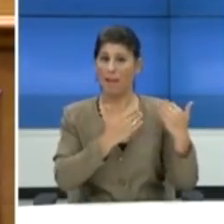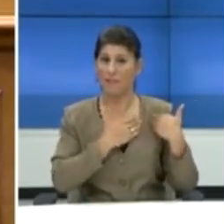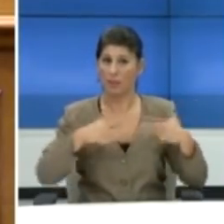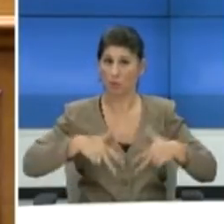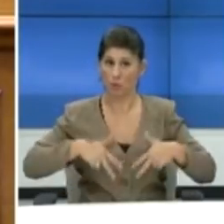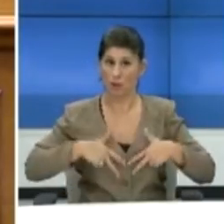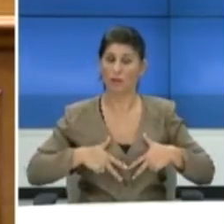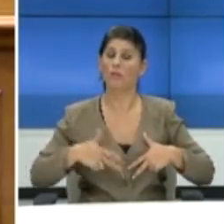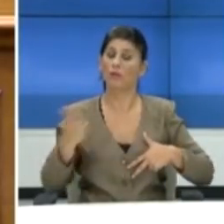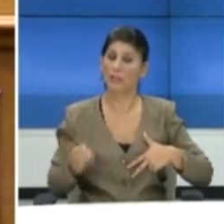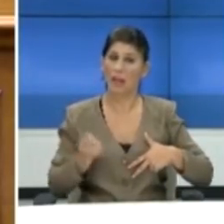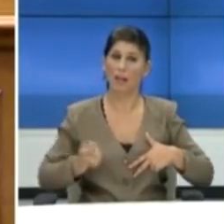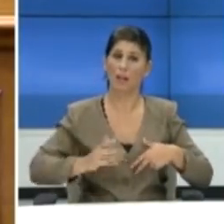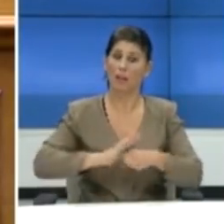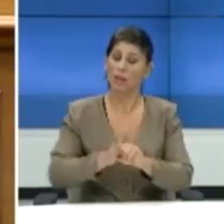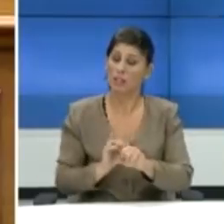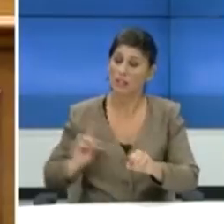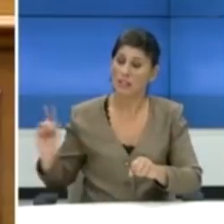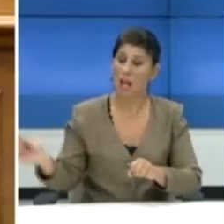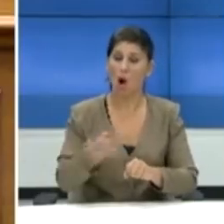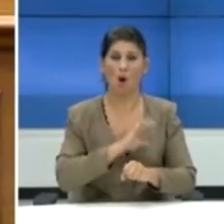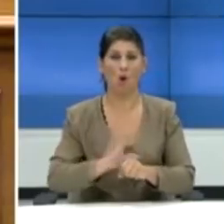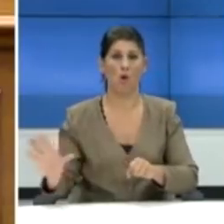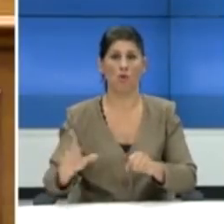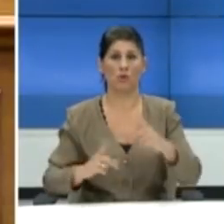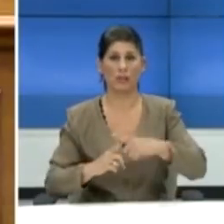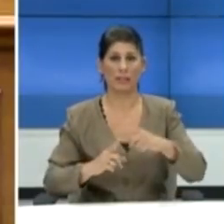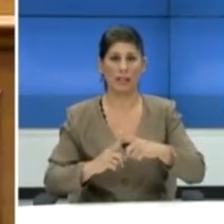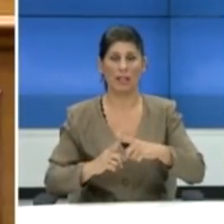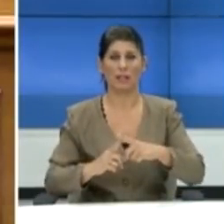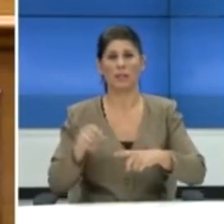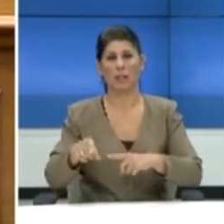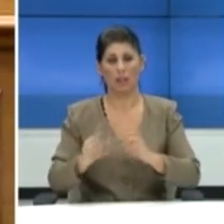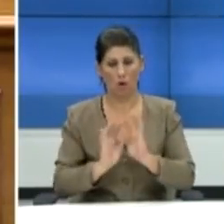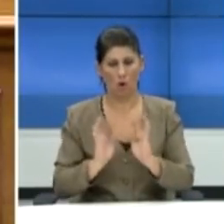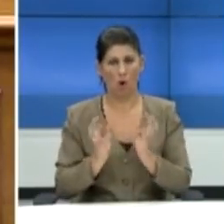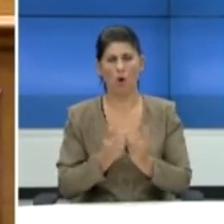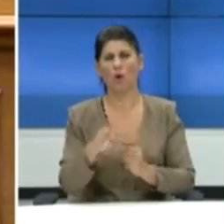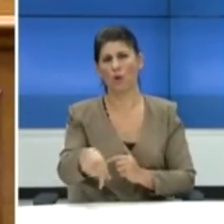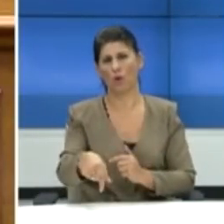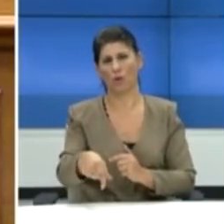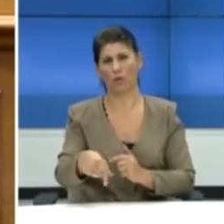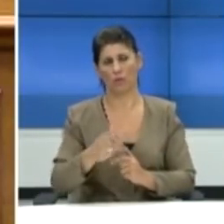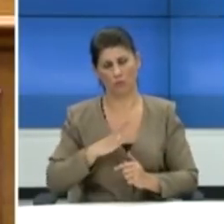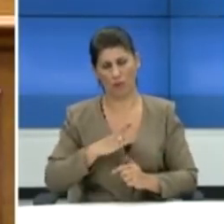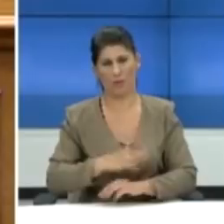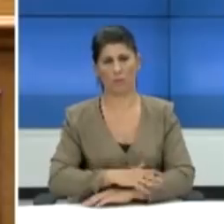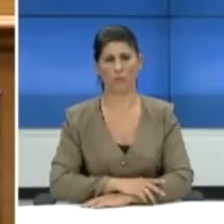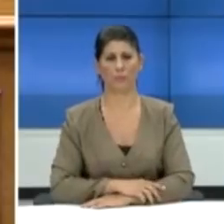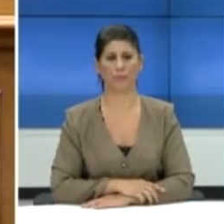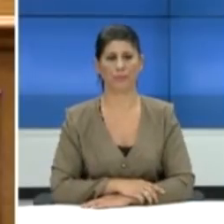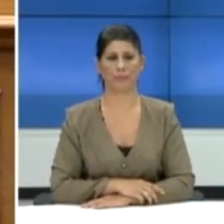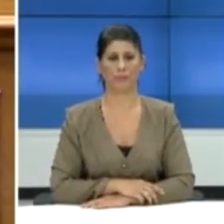κράτους να γίνουν καθολικά και επαναλαμβανόμενα τεστ για τον κορονοϊό στον πληθυσμό.